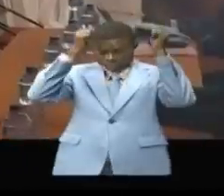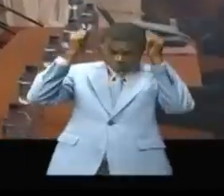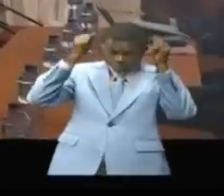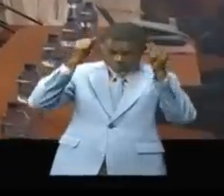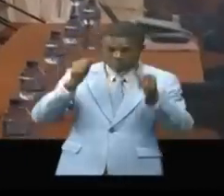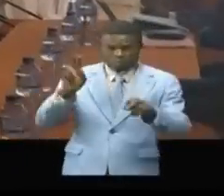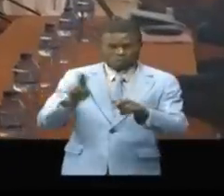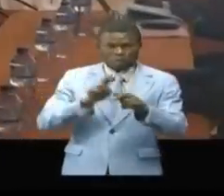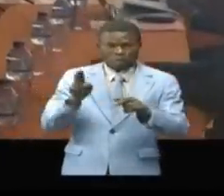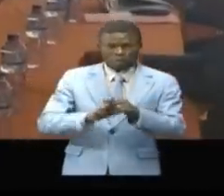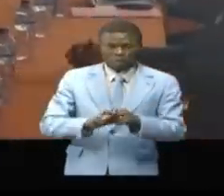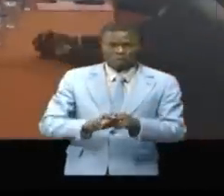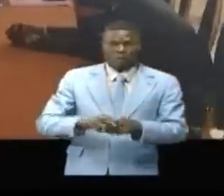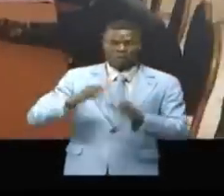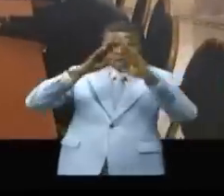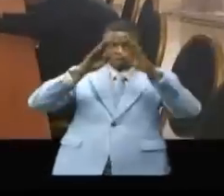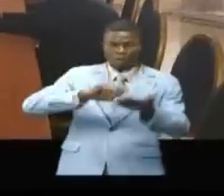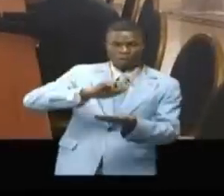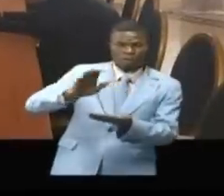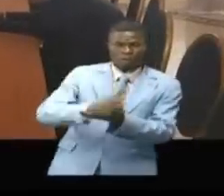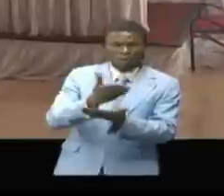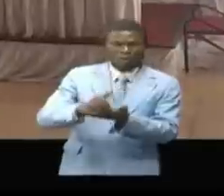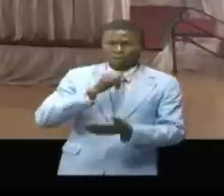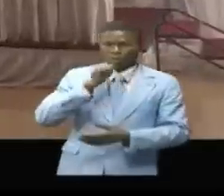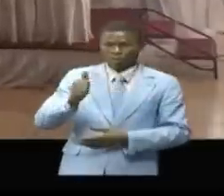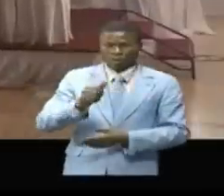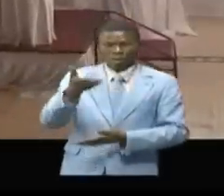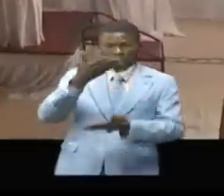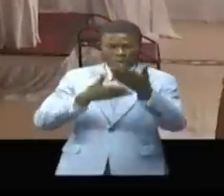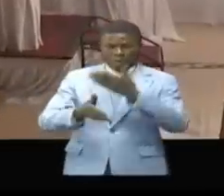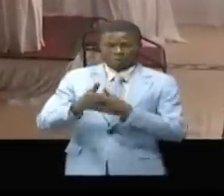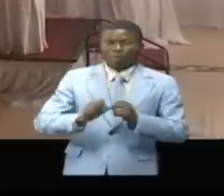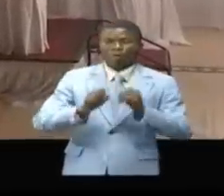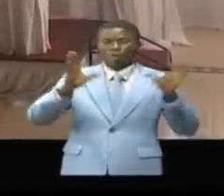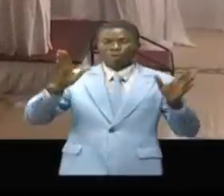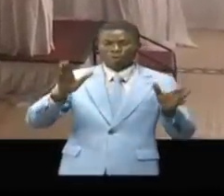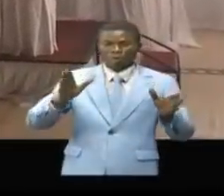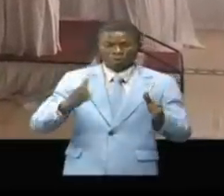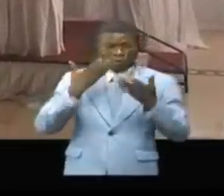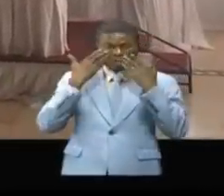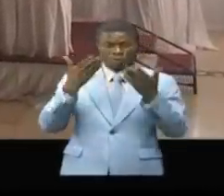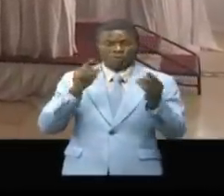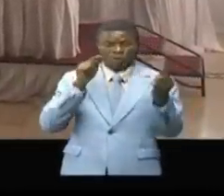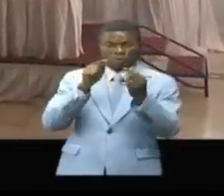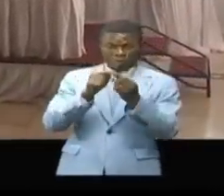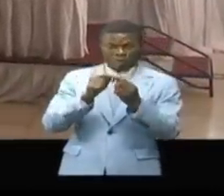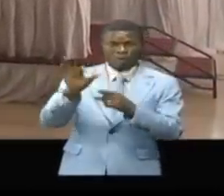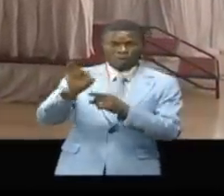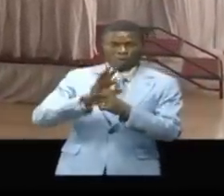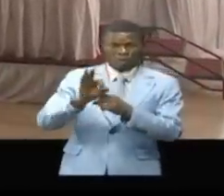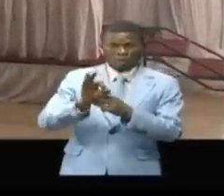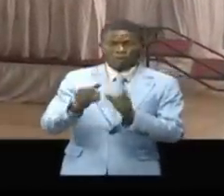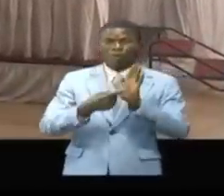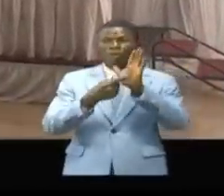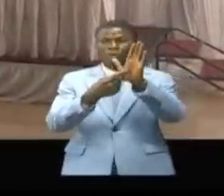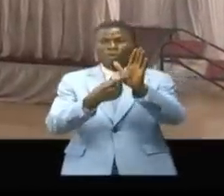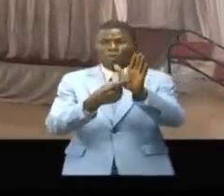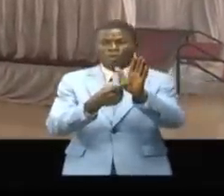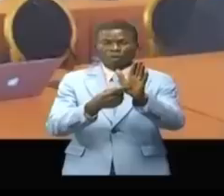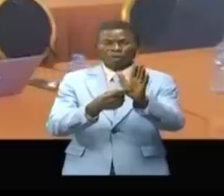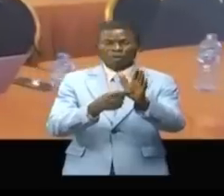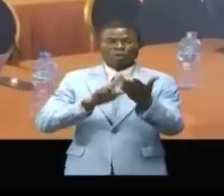nos cuisines, remplacé par le gaz de pétrole liquéfié. Voilà ce qu'a été l'objectif de l'atelier de présentation d'outils